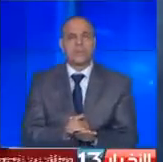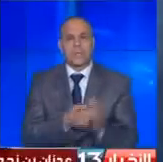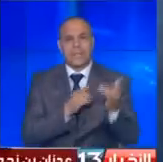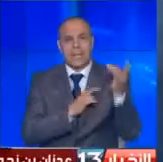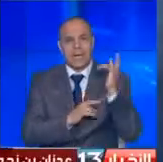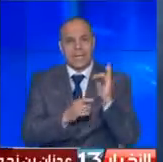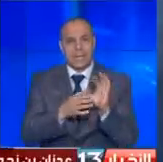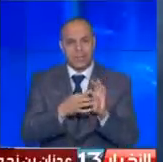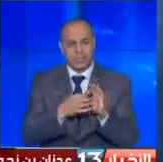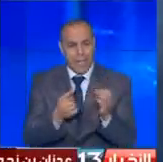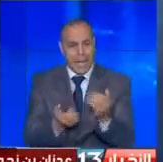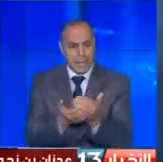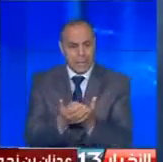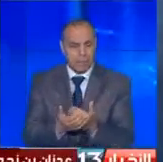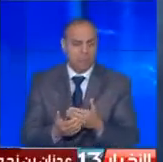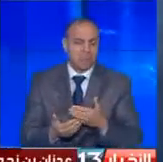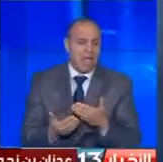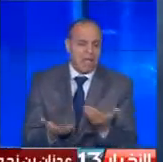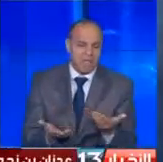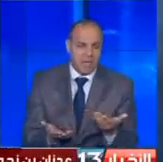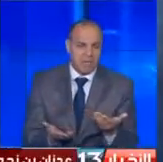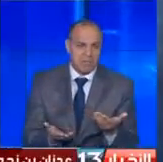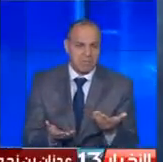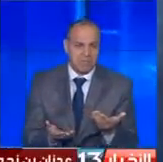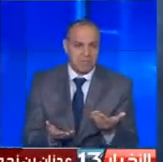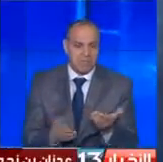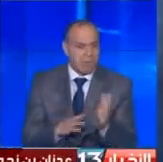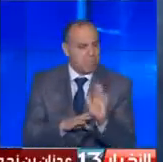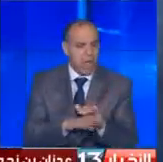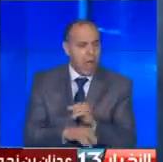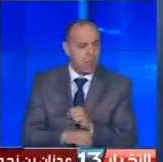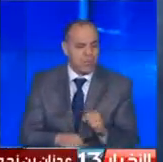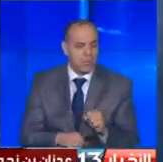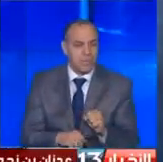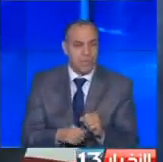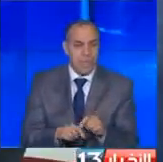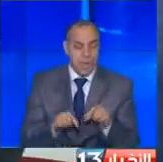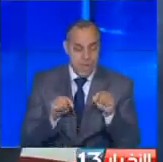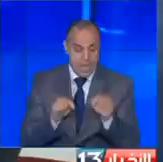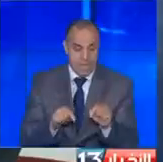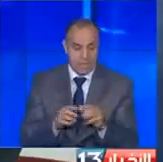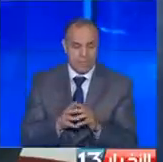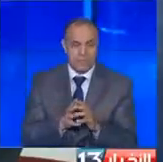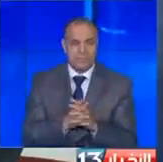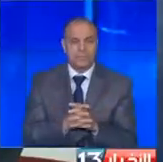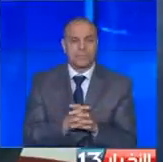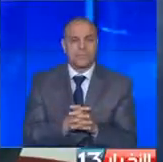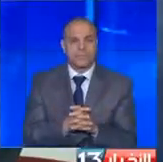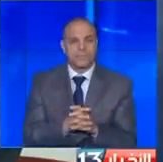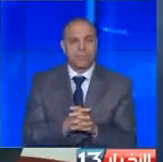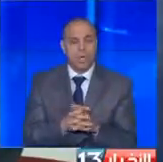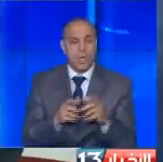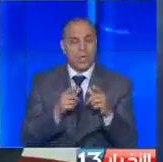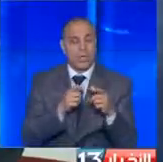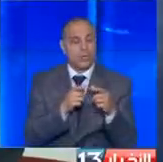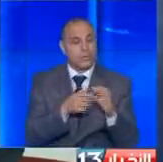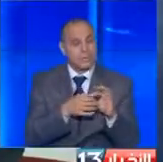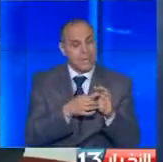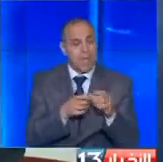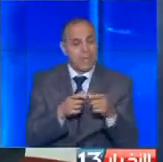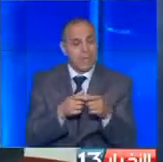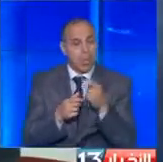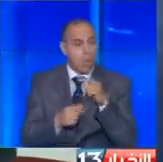عندوش مردوديه اقتصاديه راهو مش باش نجموا نحافظوا عليه، وهذا طبعا المؤسسات العموميه